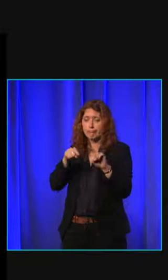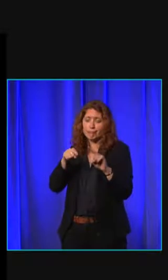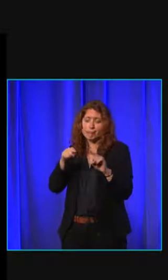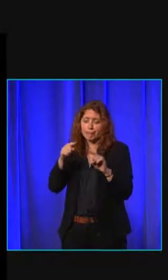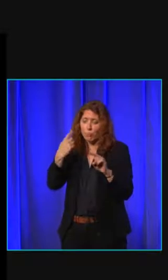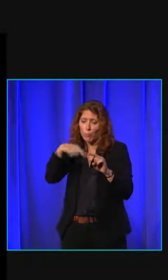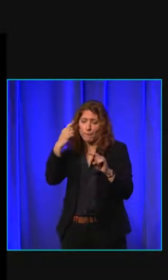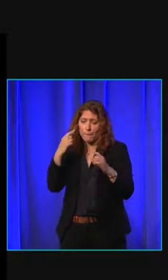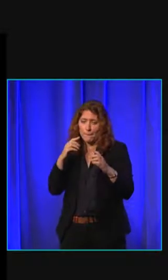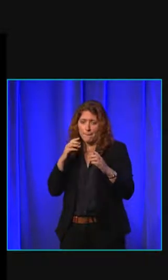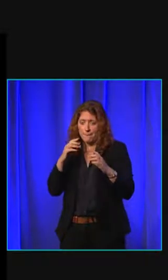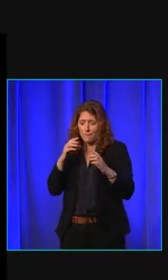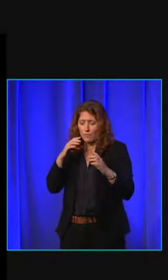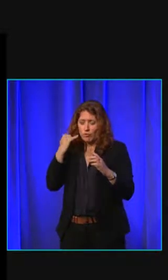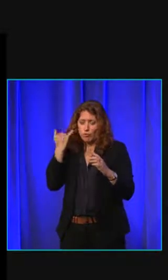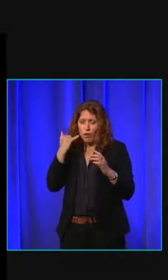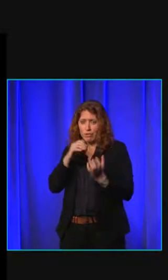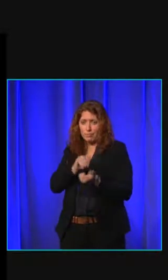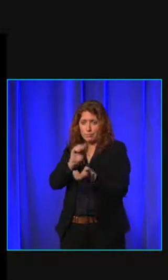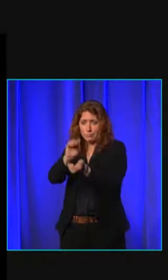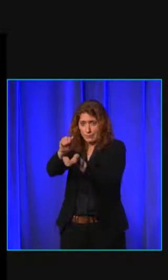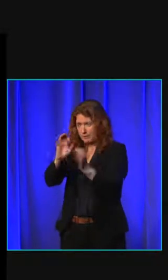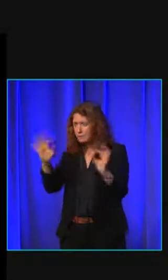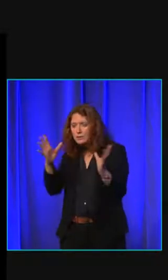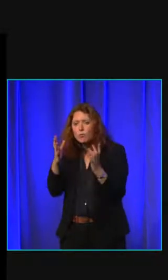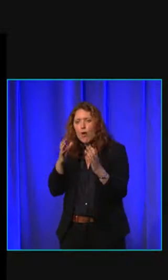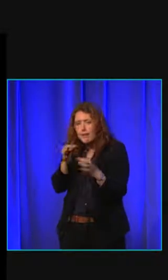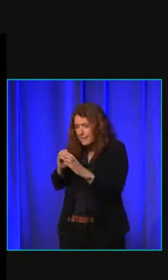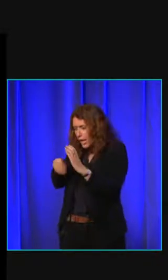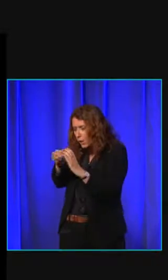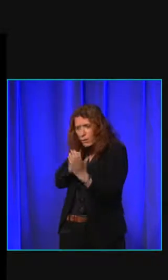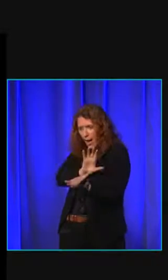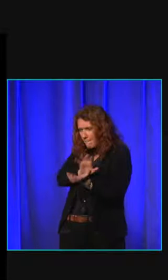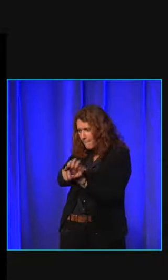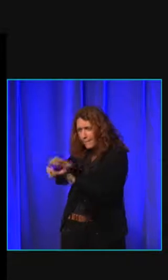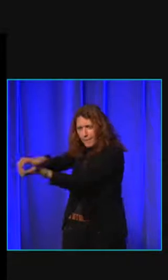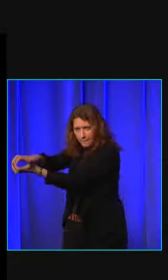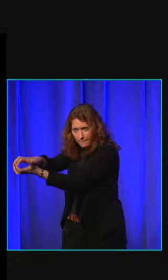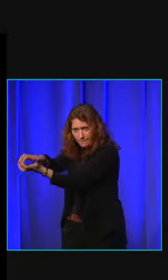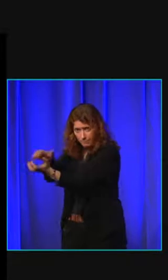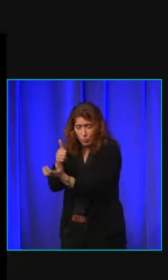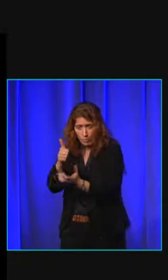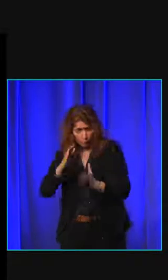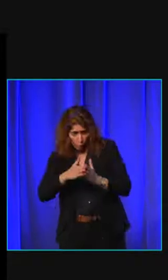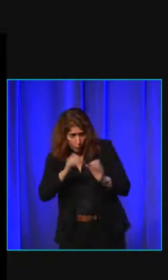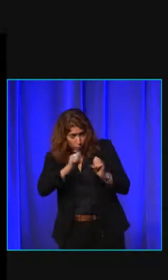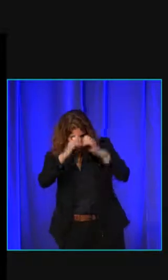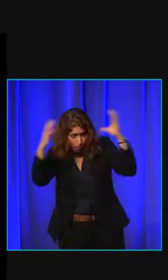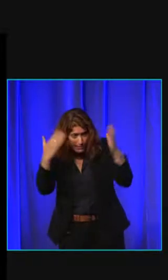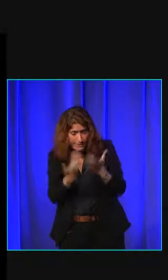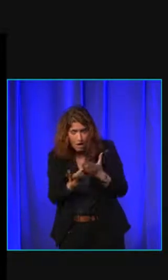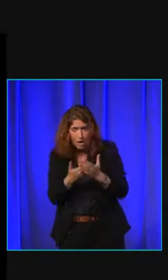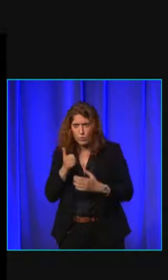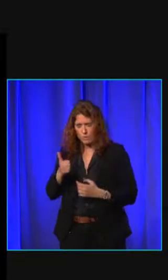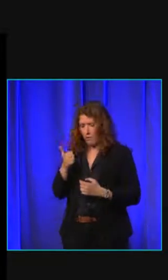cancéreuses, il a démontré que, en plus des traitements traditionnels, quand on utilisait cette imagerie de processus